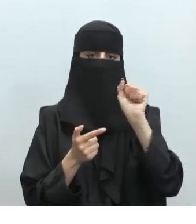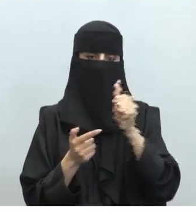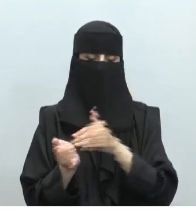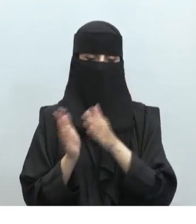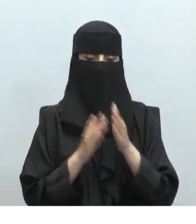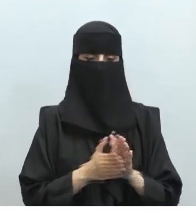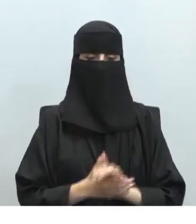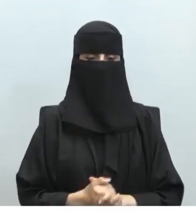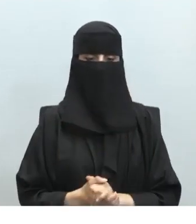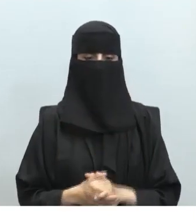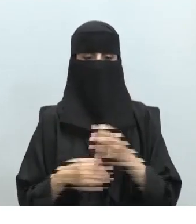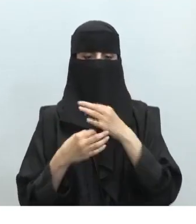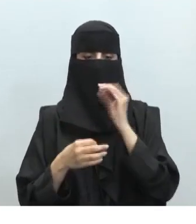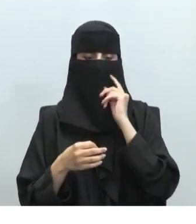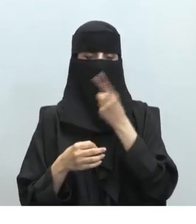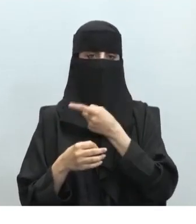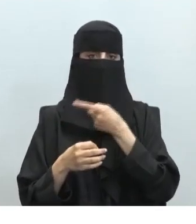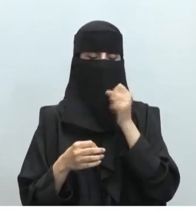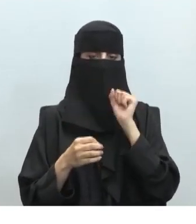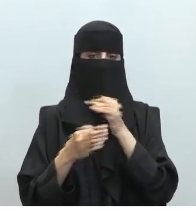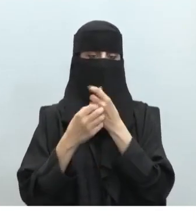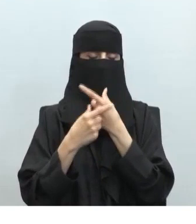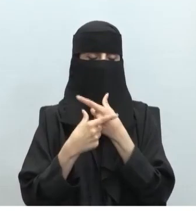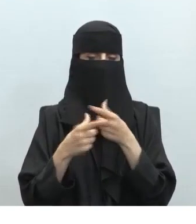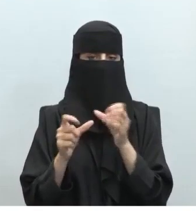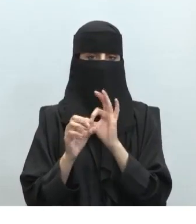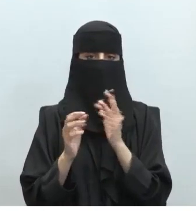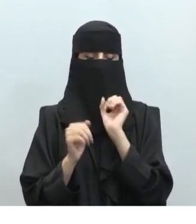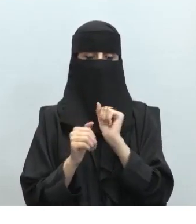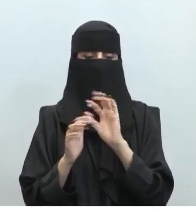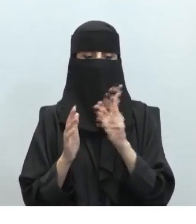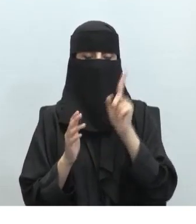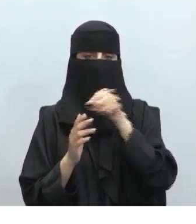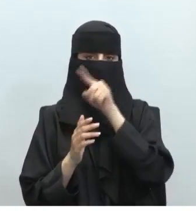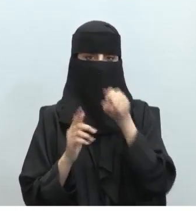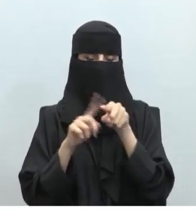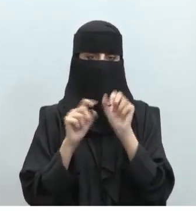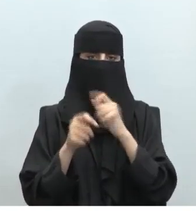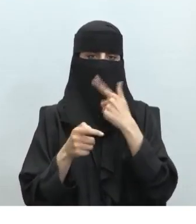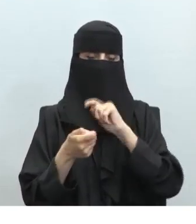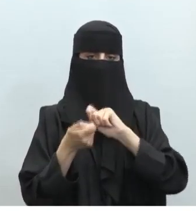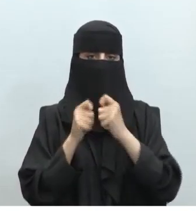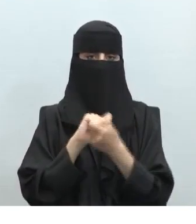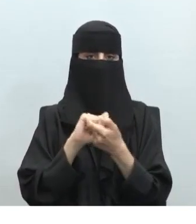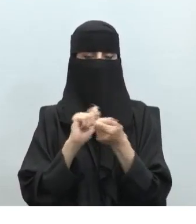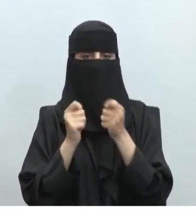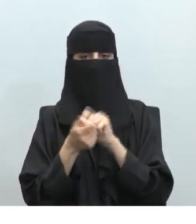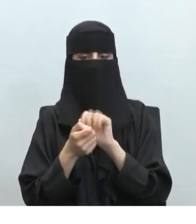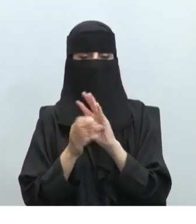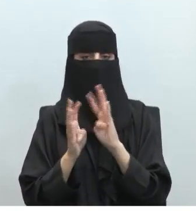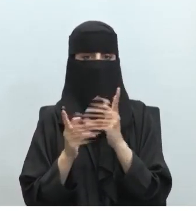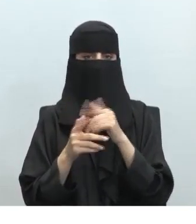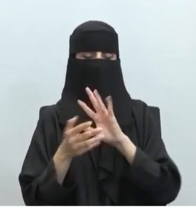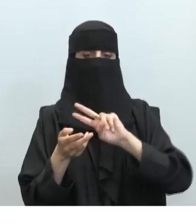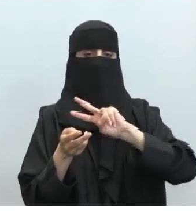الذكوريه ثم تحدثنا بشكل عام على مستوى الكروموسوم اكس عندما تحدثنا عن تبديل الكروموسوم او بتعبير اخر نستطيع عنها